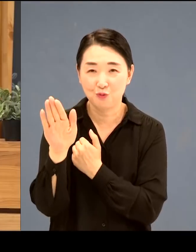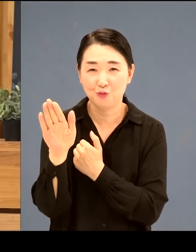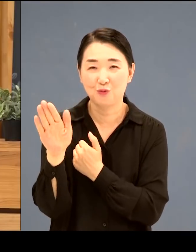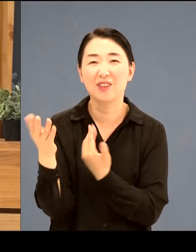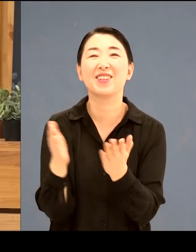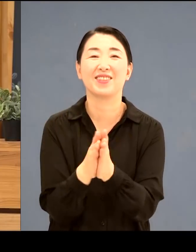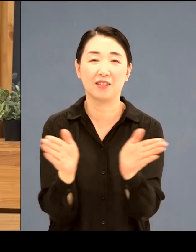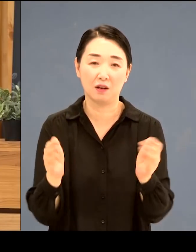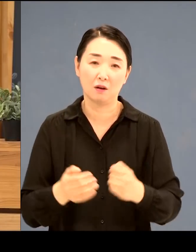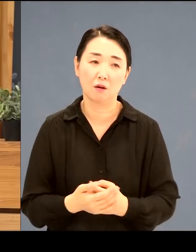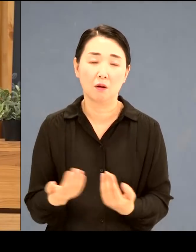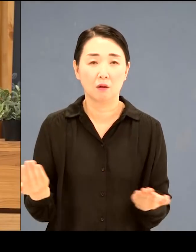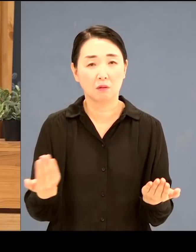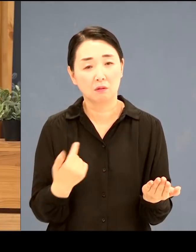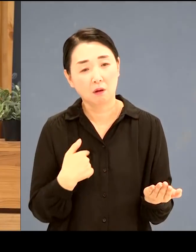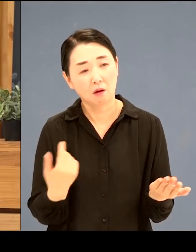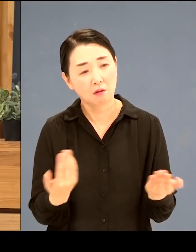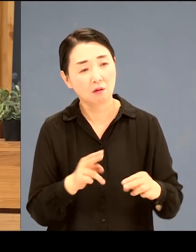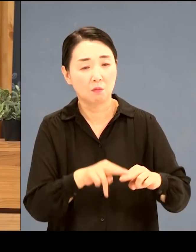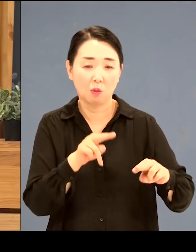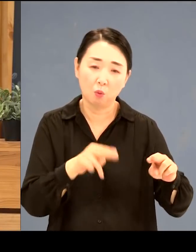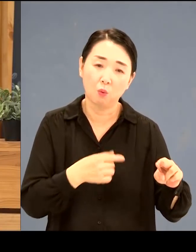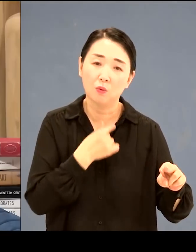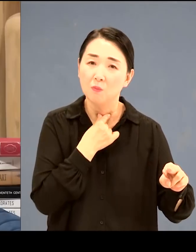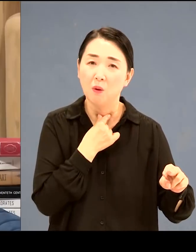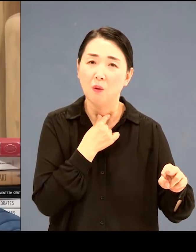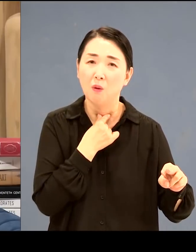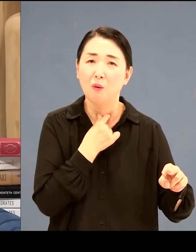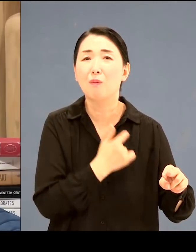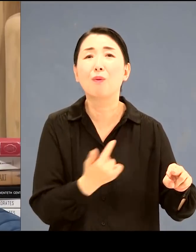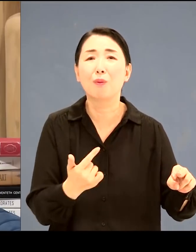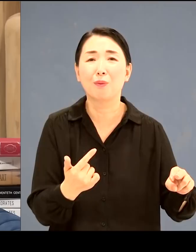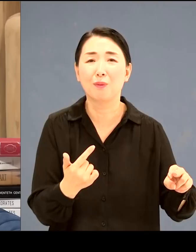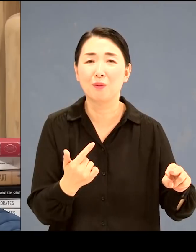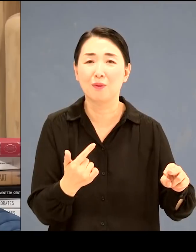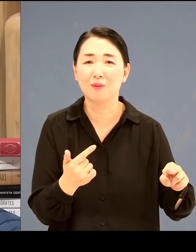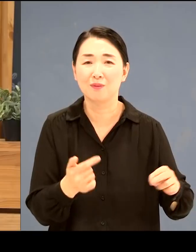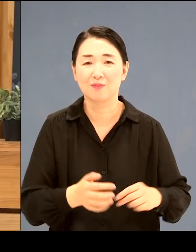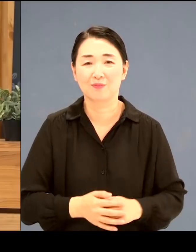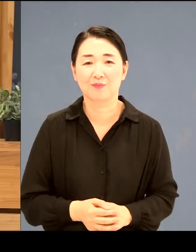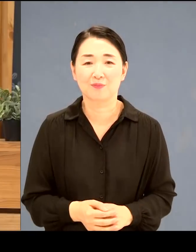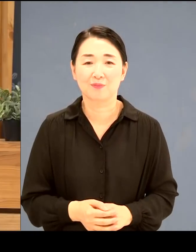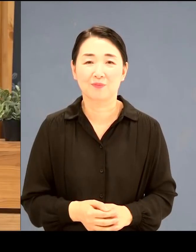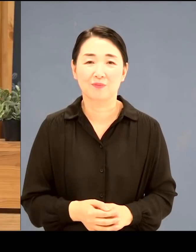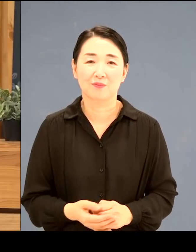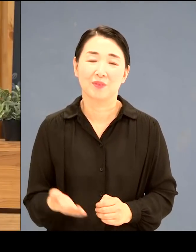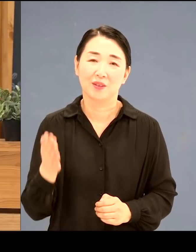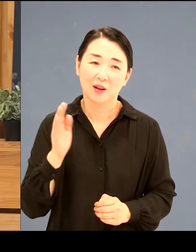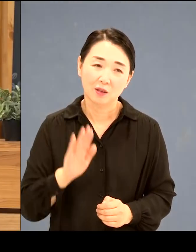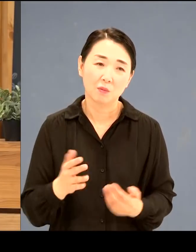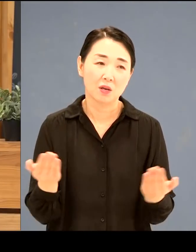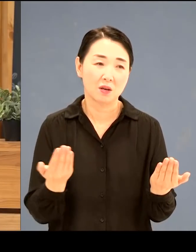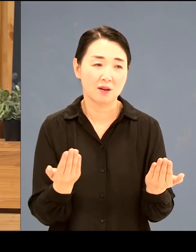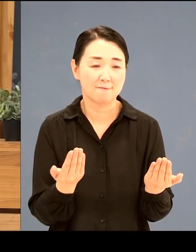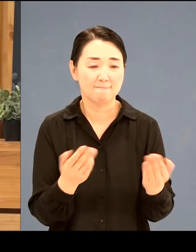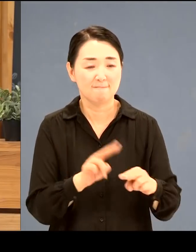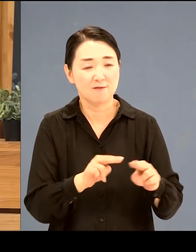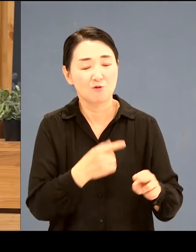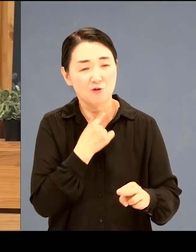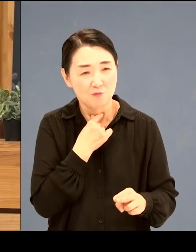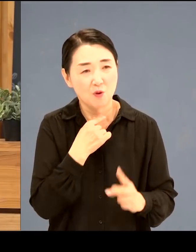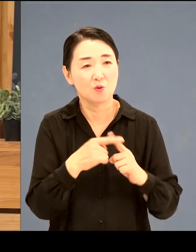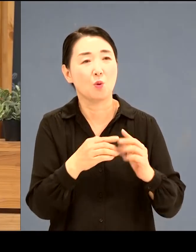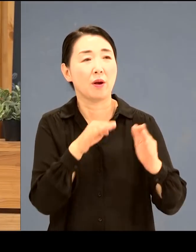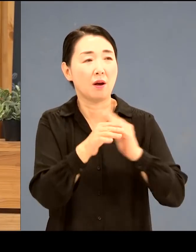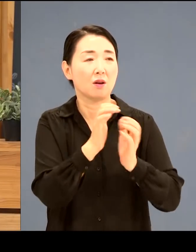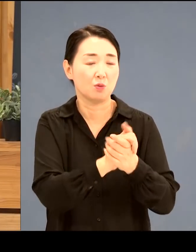내가 이 일을 그만둬야 될, 사실 그만두고 싶은 마음이 더 컸을 거 아니에요. 네. 그죠? 사실은 그만두고 싶어서 교회에 찾아가서 기도를